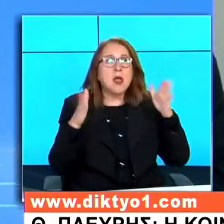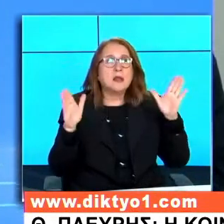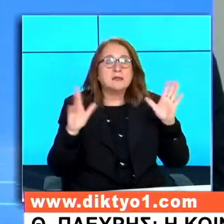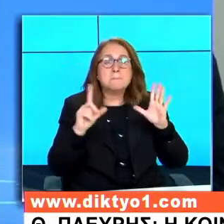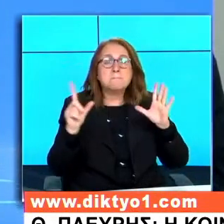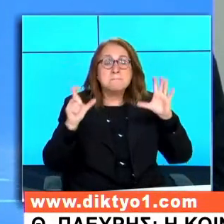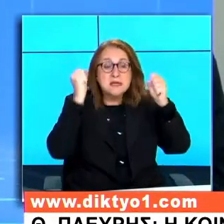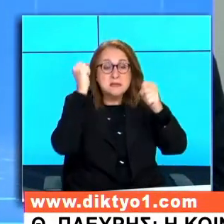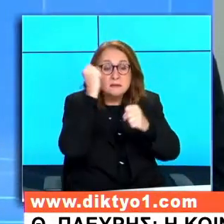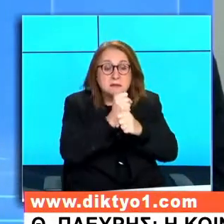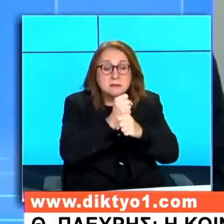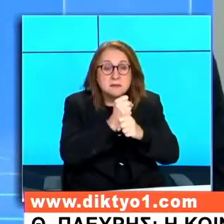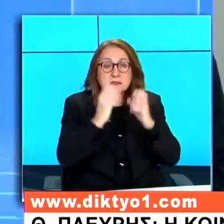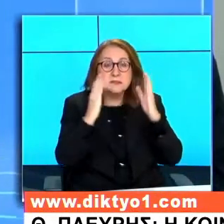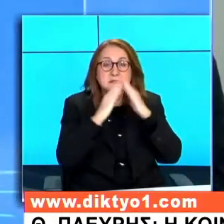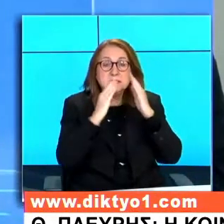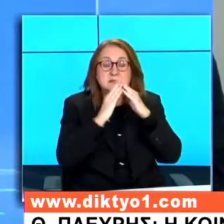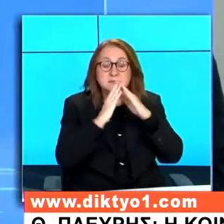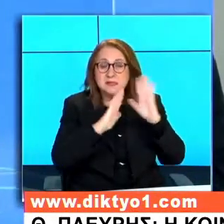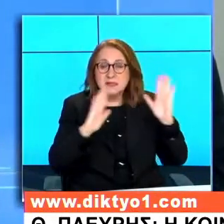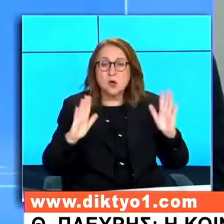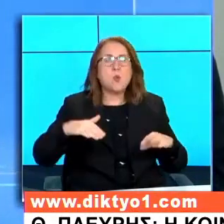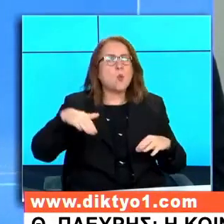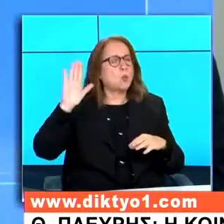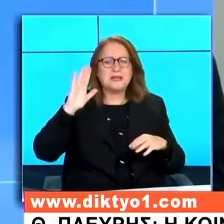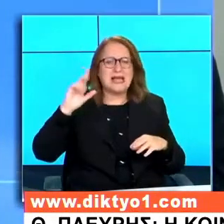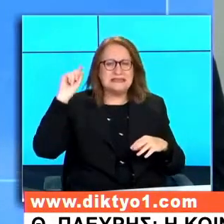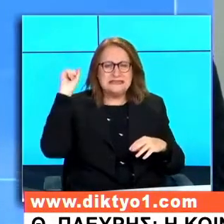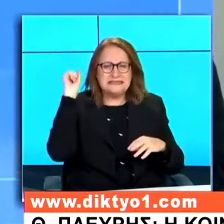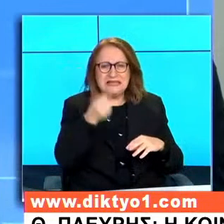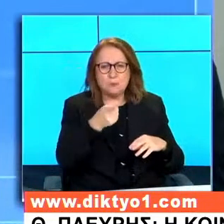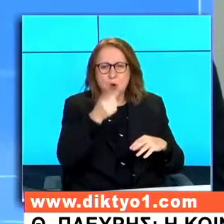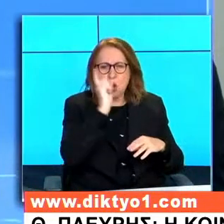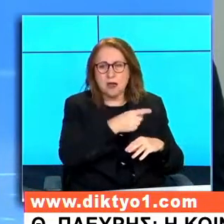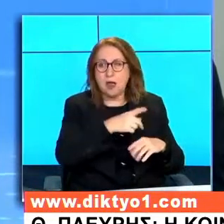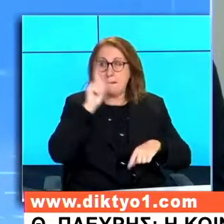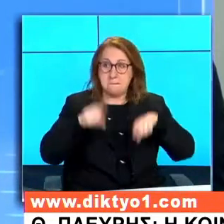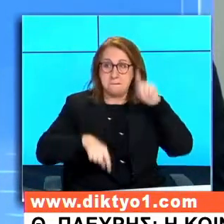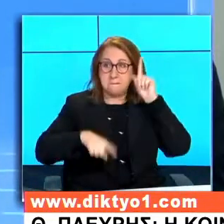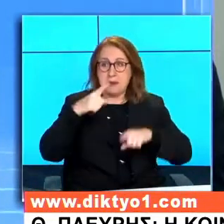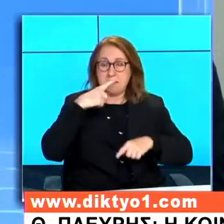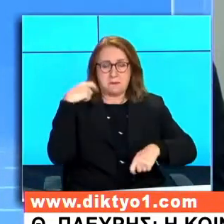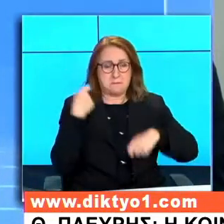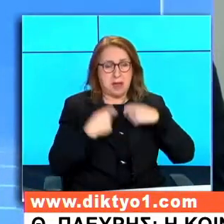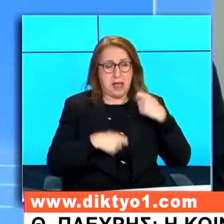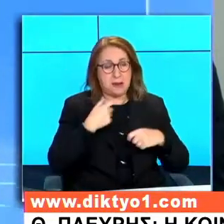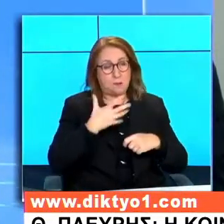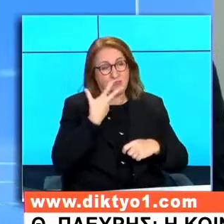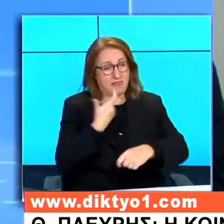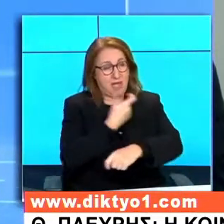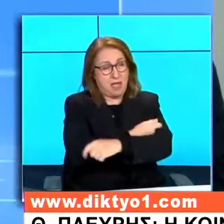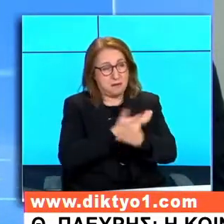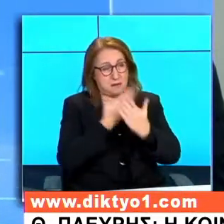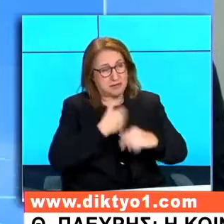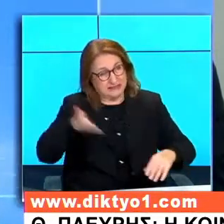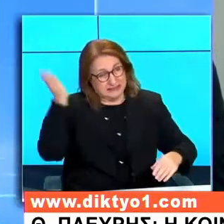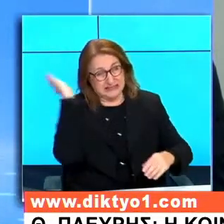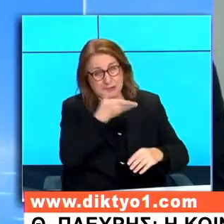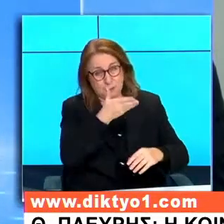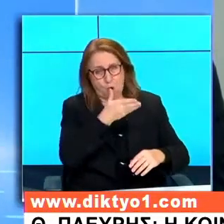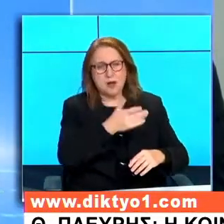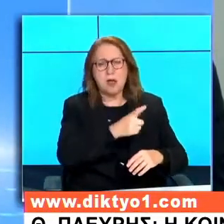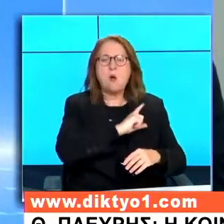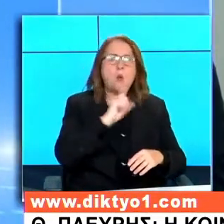στην κατεύθυνση να μην έχουν τιμωρητικό χαρακτήρα όπως πολλοί λένε, αλλά αντιθέτως να έχουν προστατευτικό